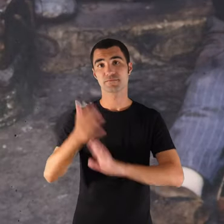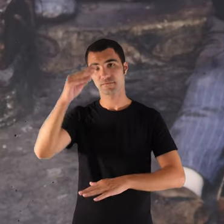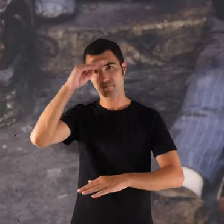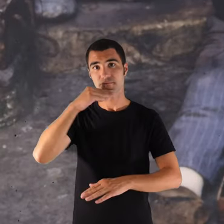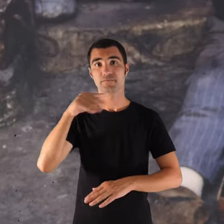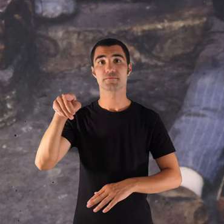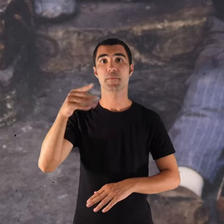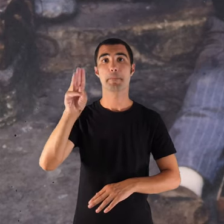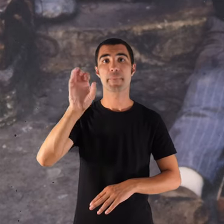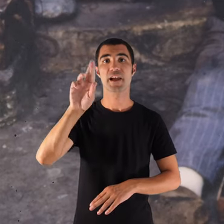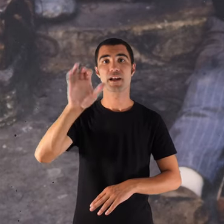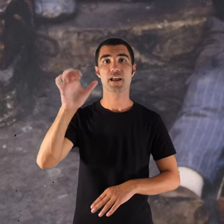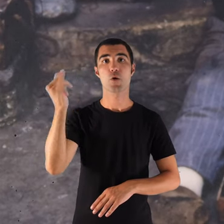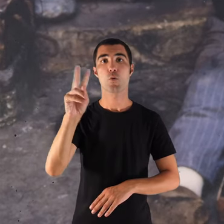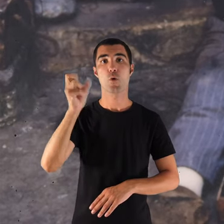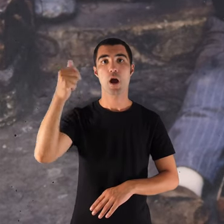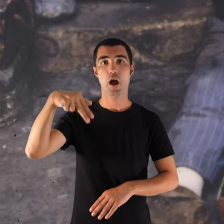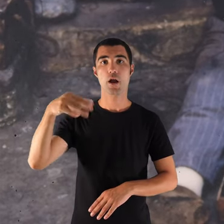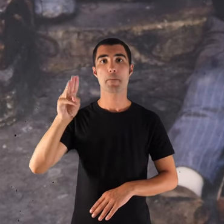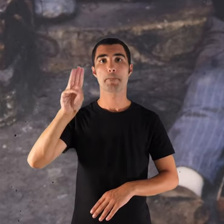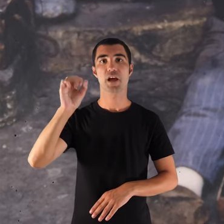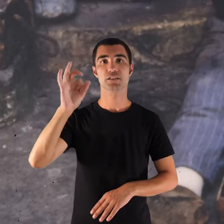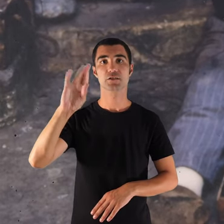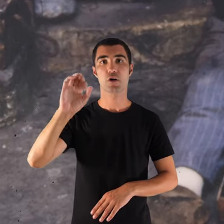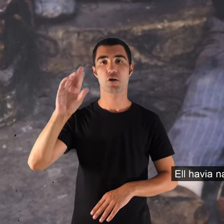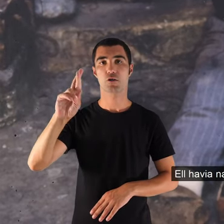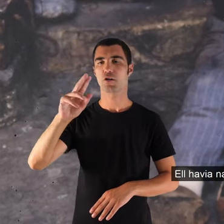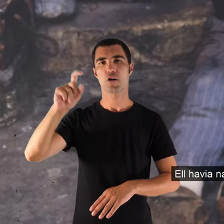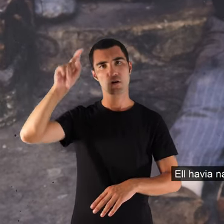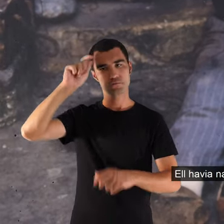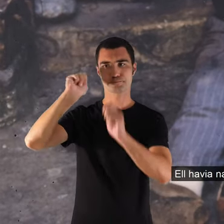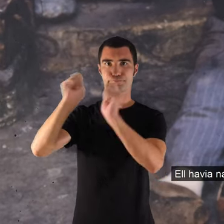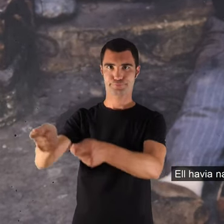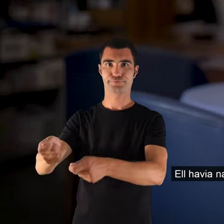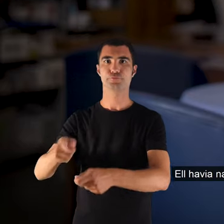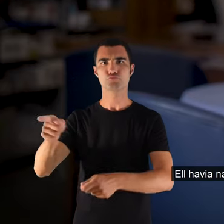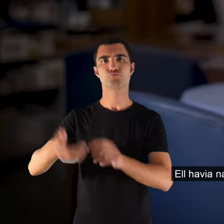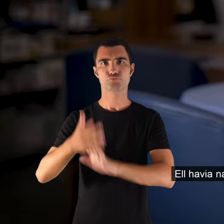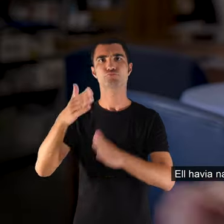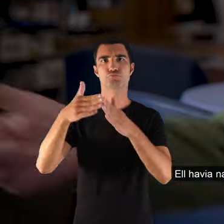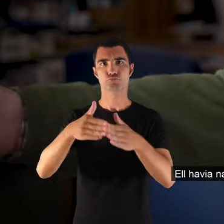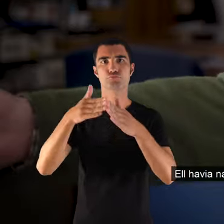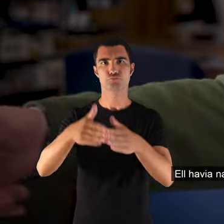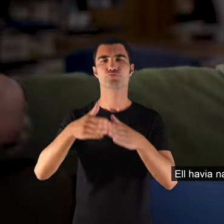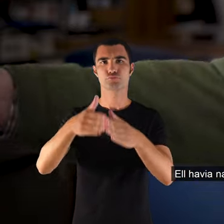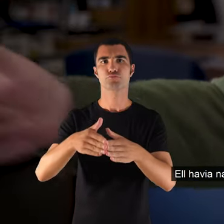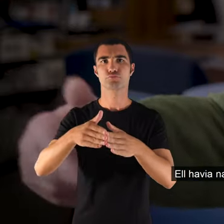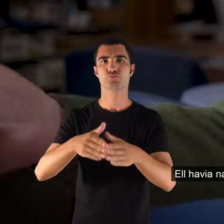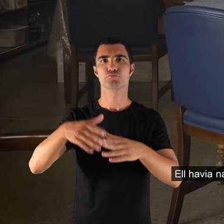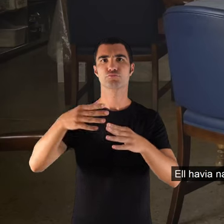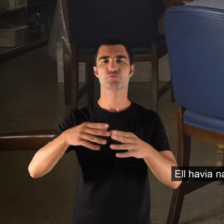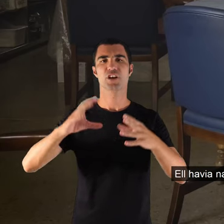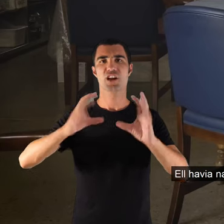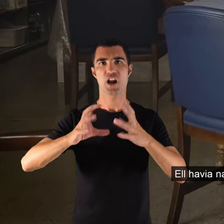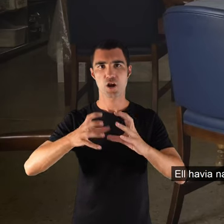Pere Joan Pastor, serraller de mal noms. Ell havia navegat, en barcos d'aquells de